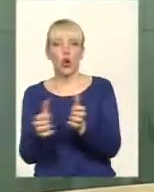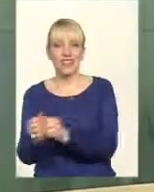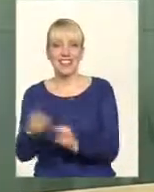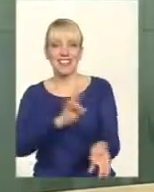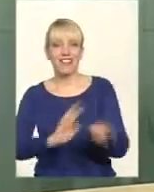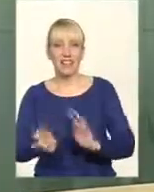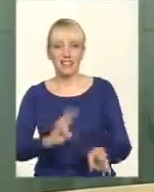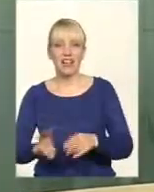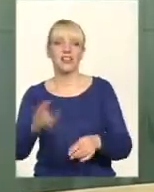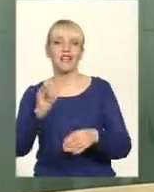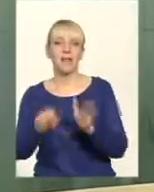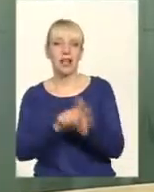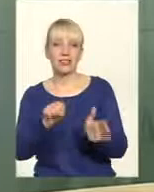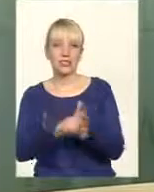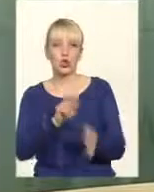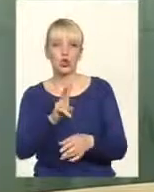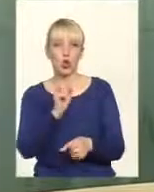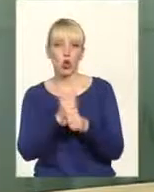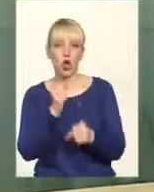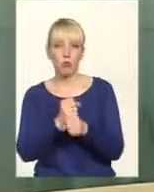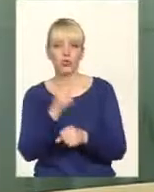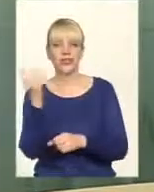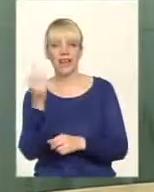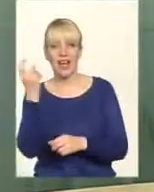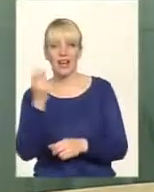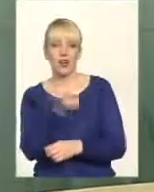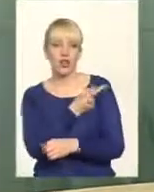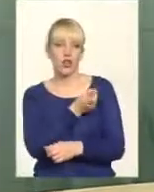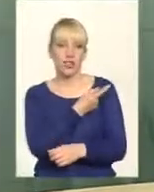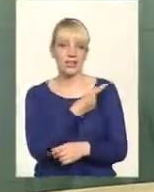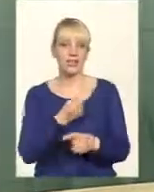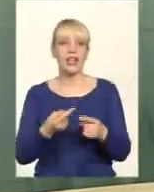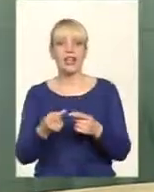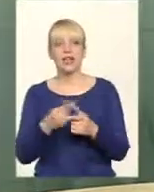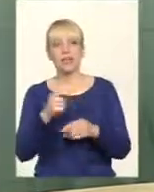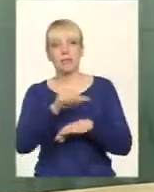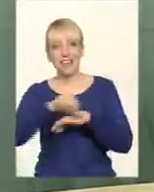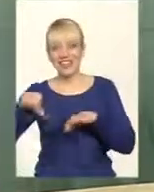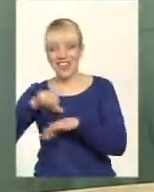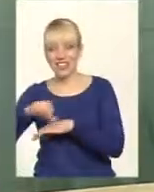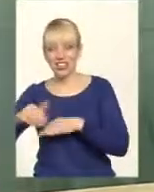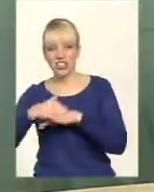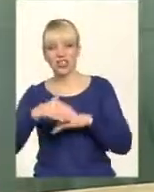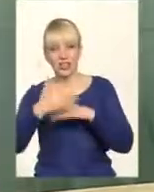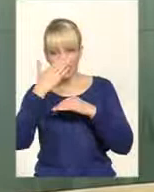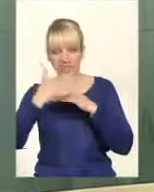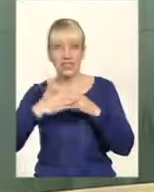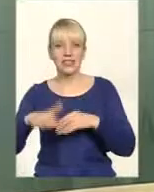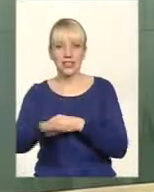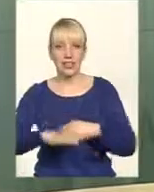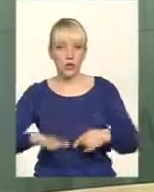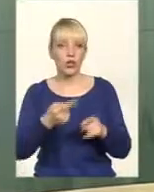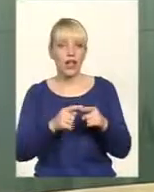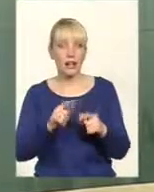ловит бандитов, которые работают в Харькове, в Одессе, там, в приграничных территориях и так далее. Это очень хорошо,